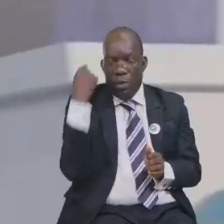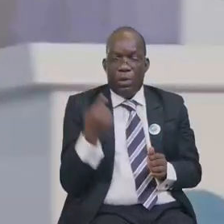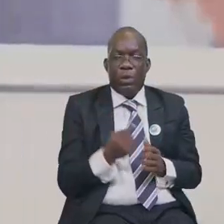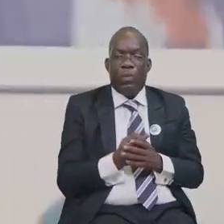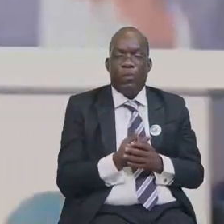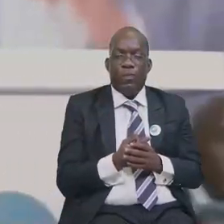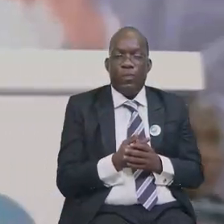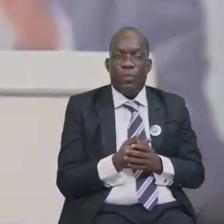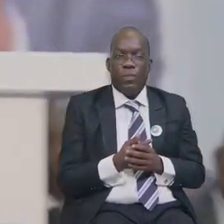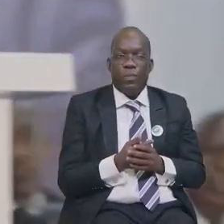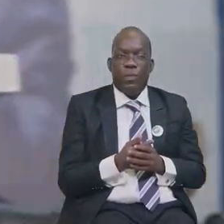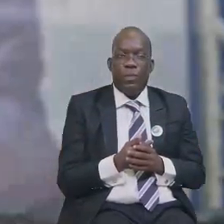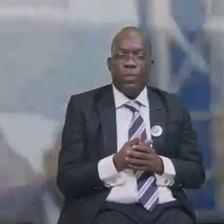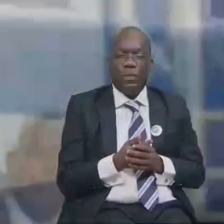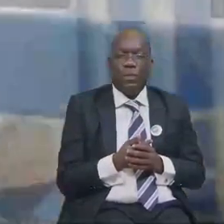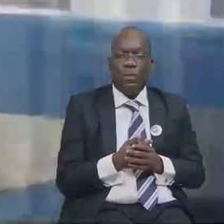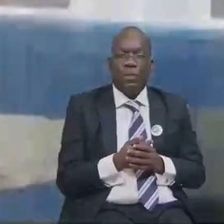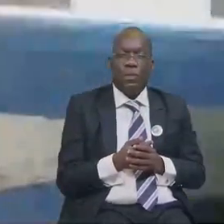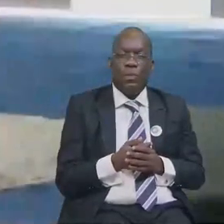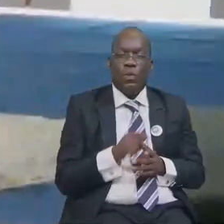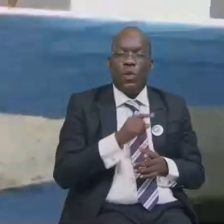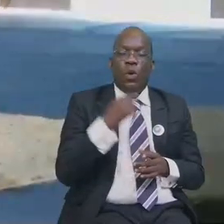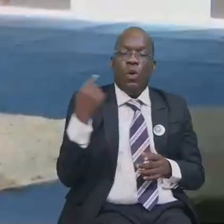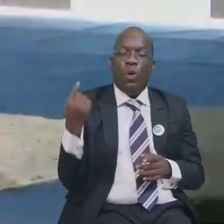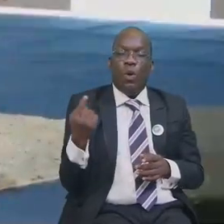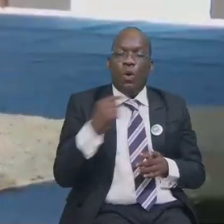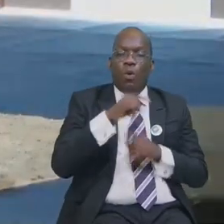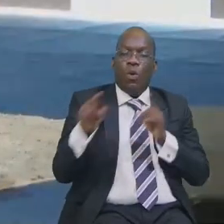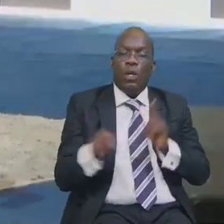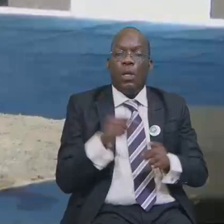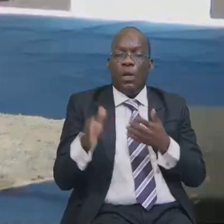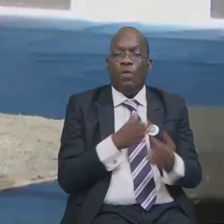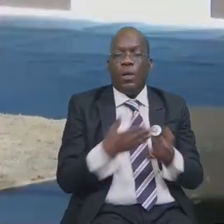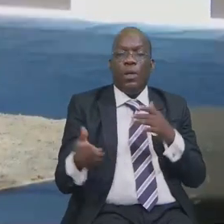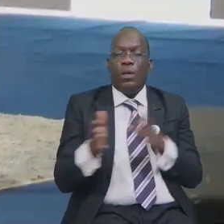Parce que partout, chaque fois que Jésus allait sur la montagne pour prier,